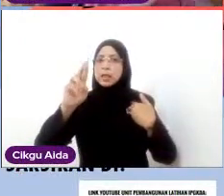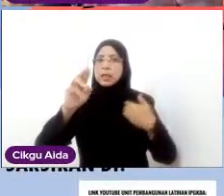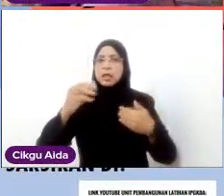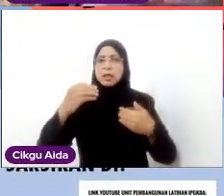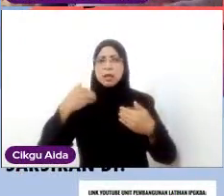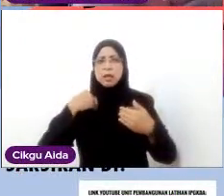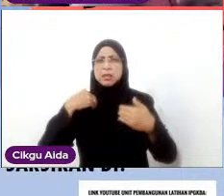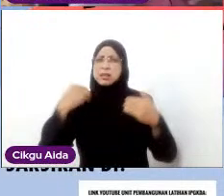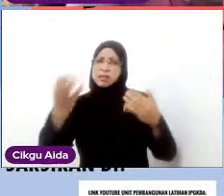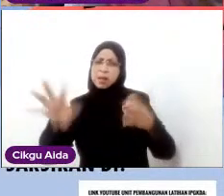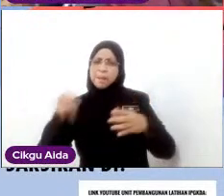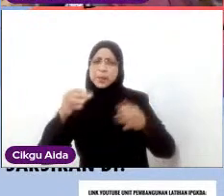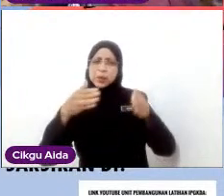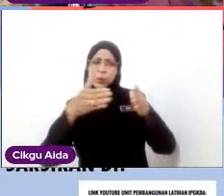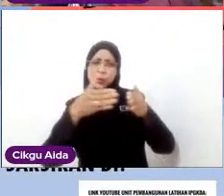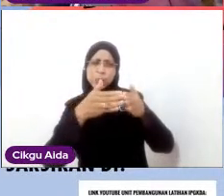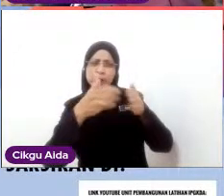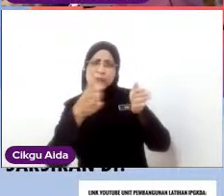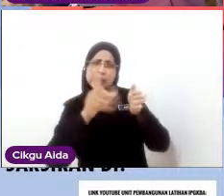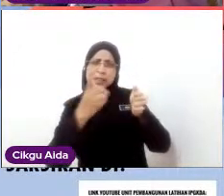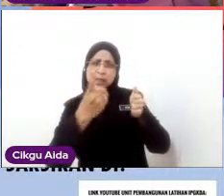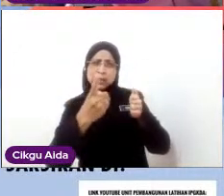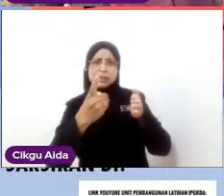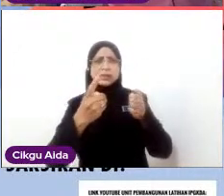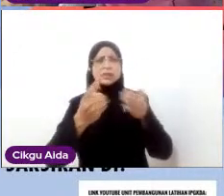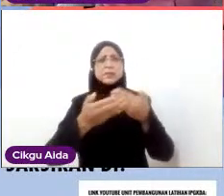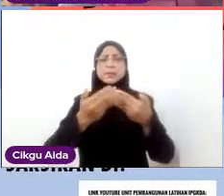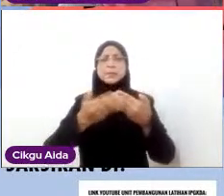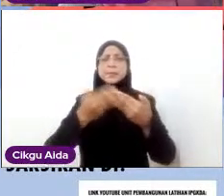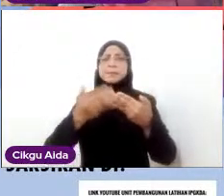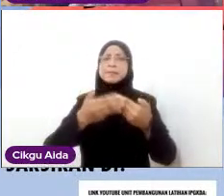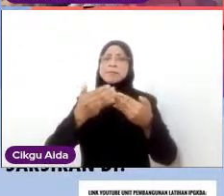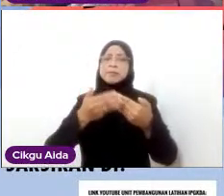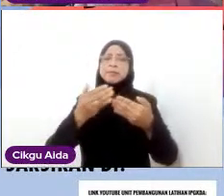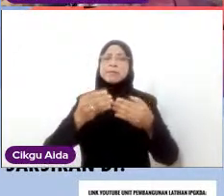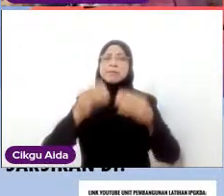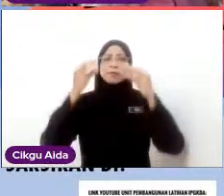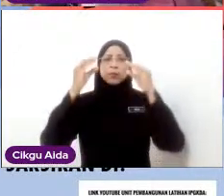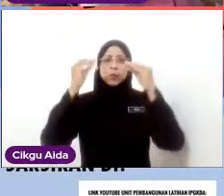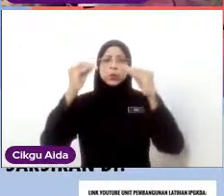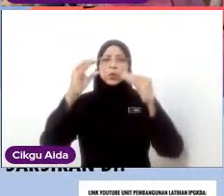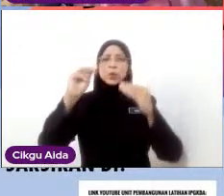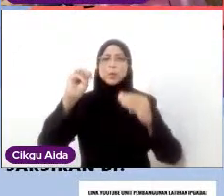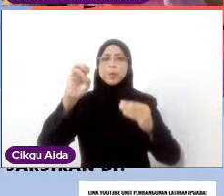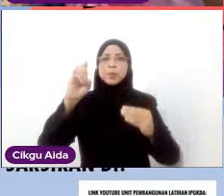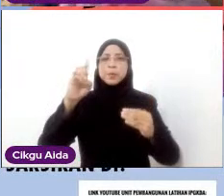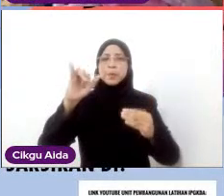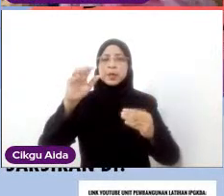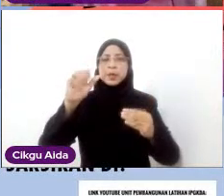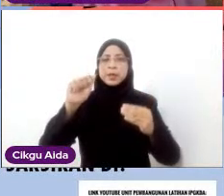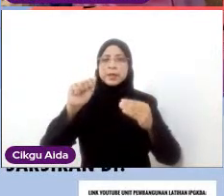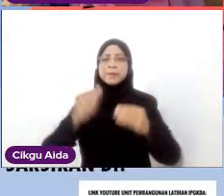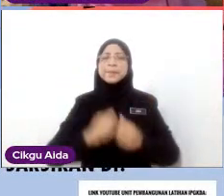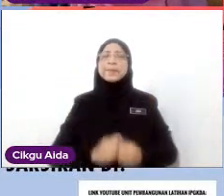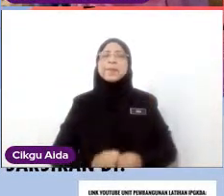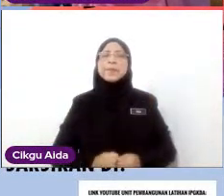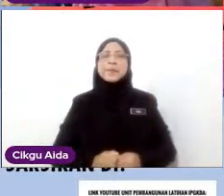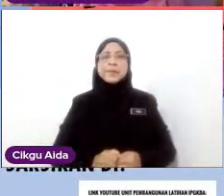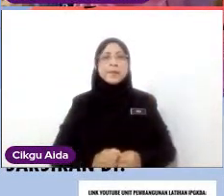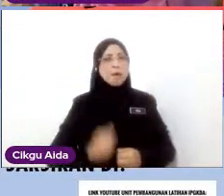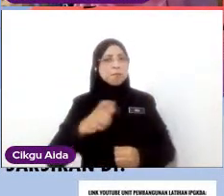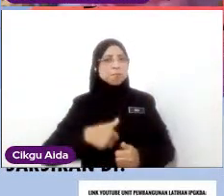kecil sahaja untuk meja dan TV tu. Masa ni guru media dia adalah Cikgu Liana. Cikgu Liana memang sangat bagus